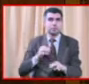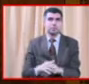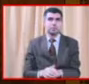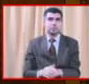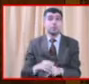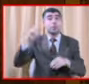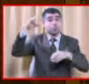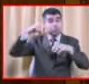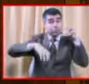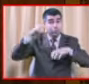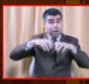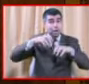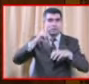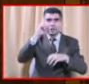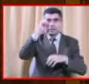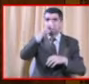الشتاء بدات بكثرة